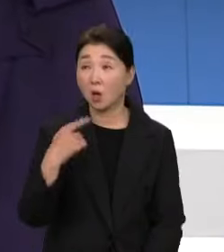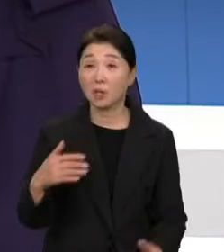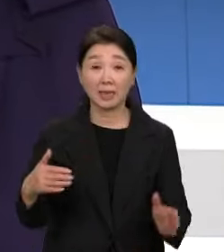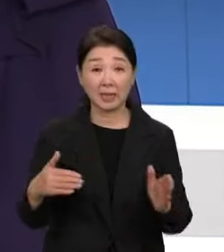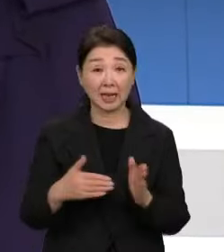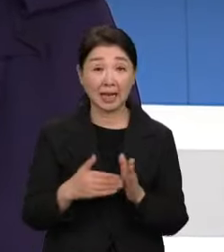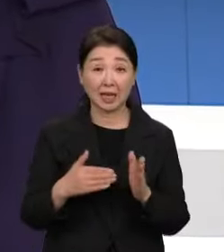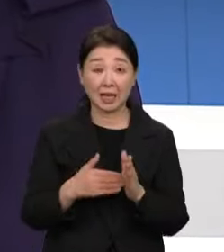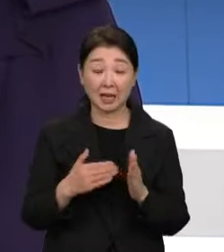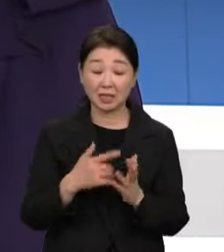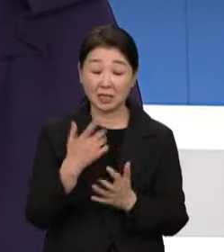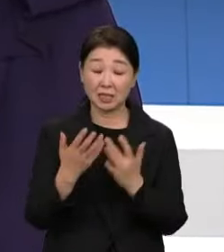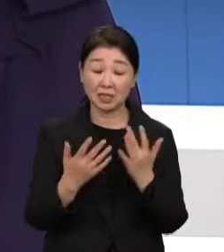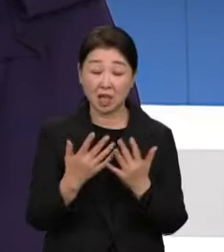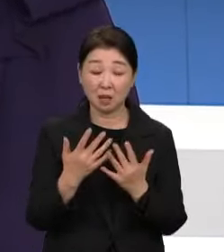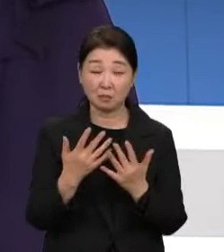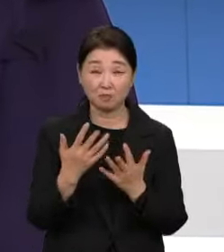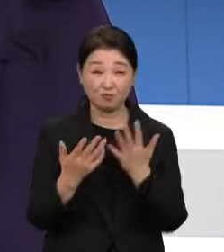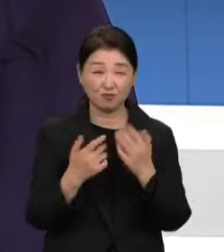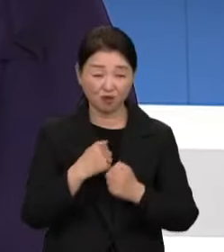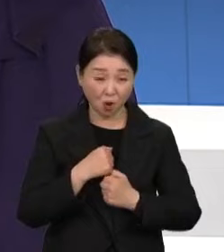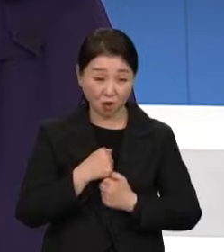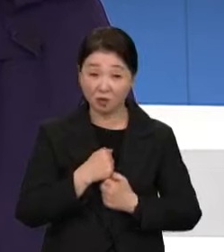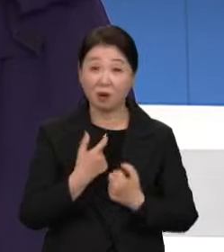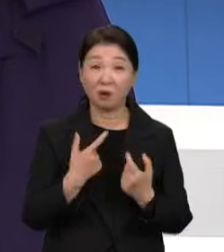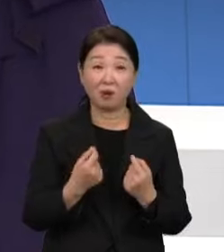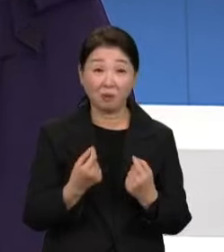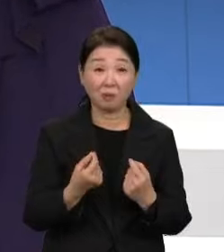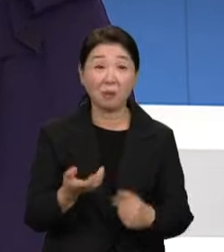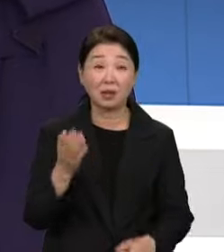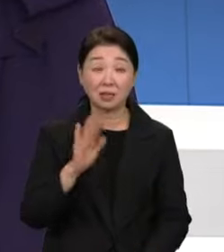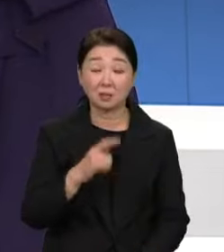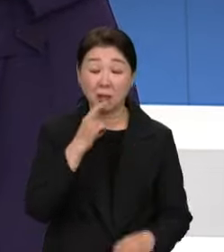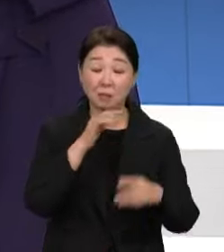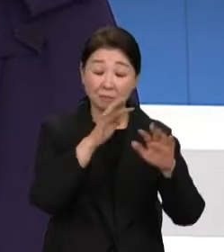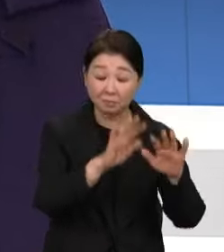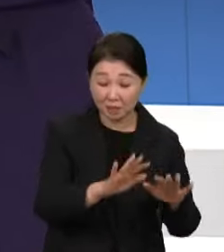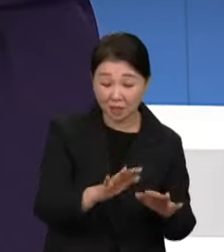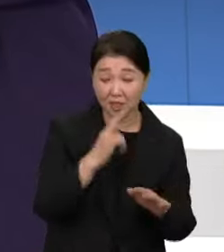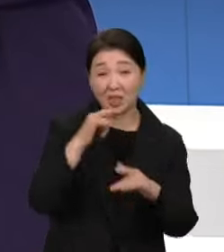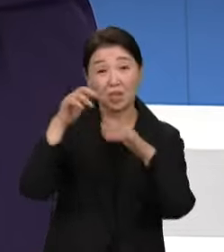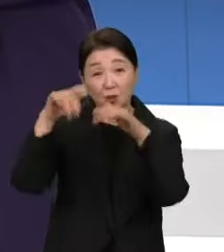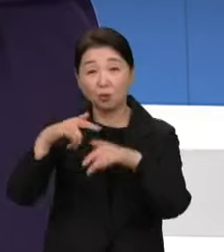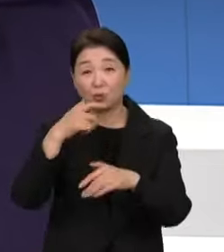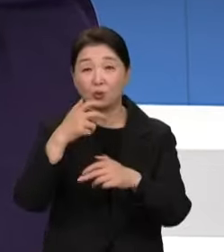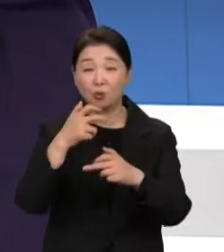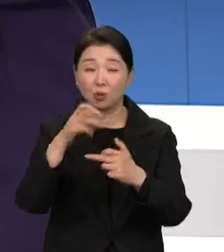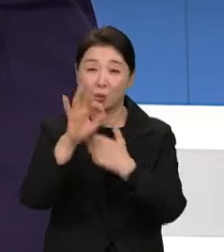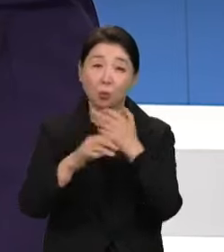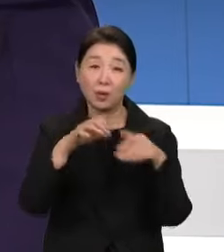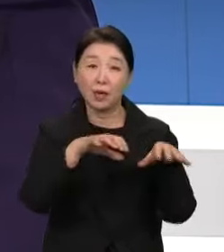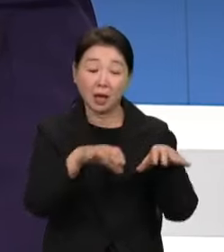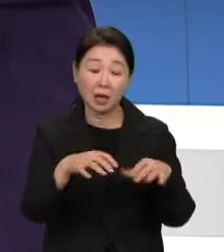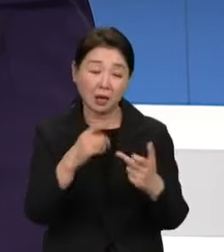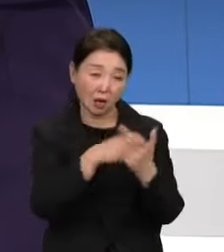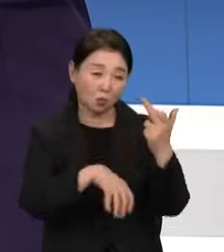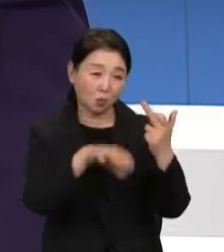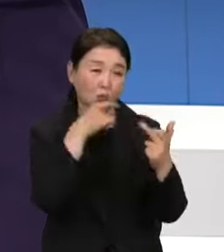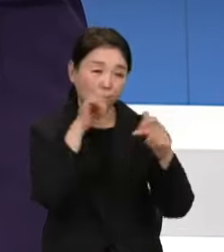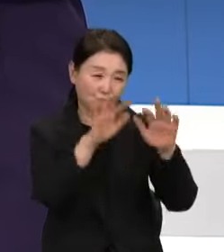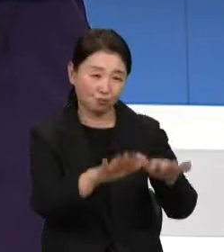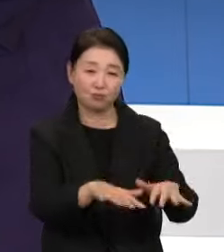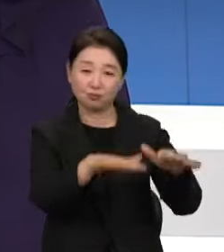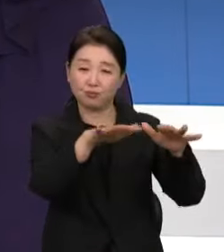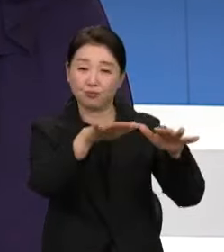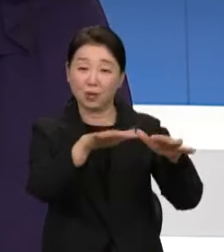어제까지만 해도 산불 걱정을 했던 동해안 지역에 비와 눈이 내리고 있습니다. 특히 강원 산지에는 이렇게 많은 눈이 쌓이면서